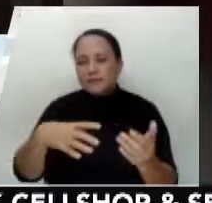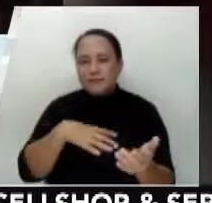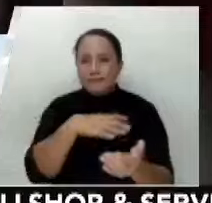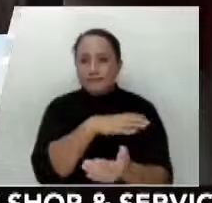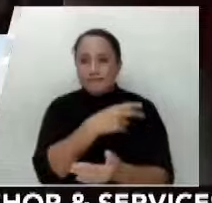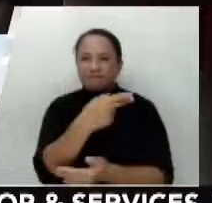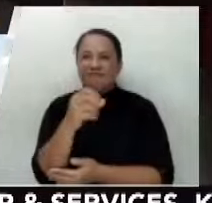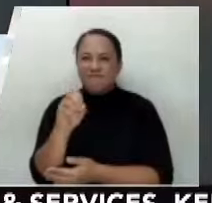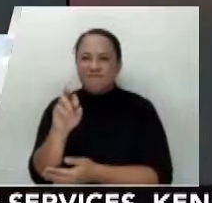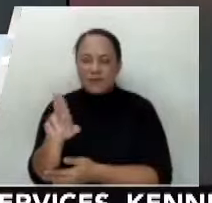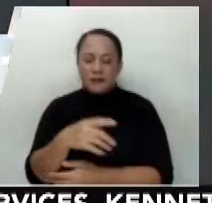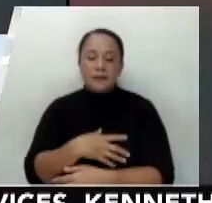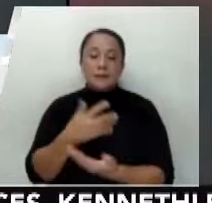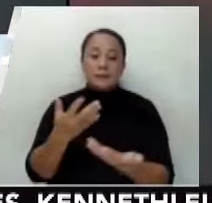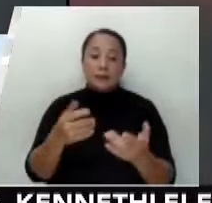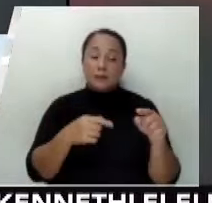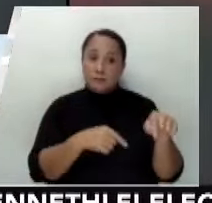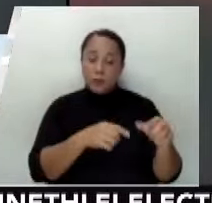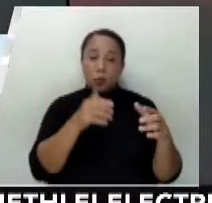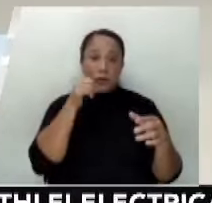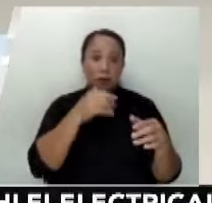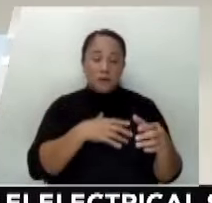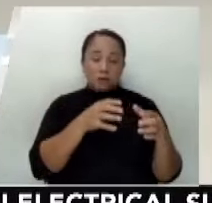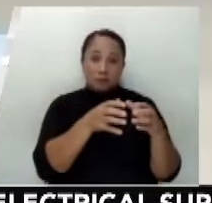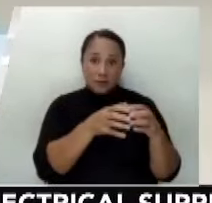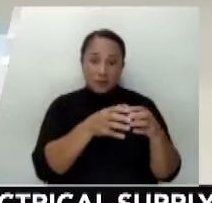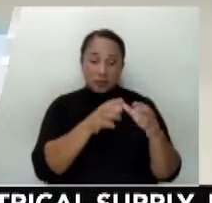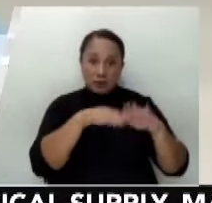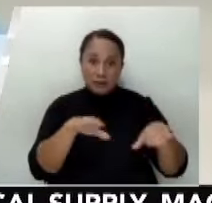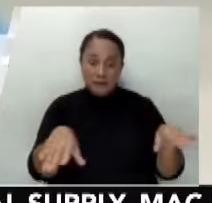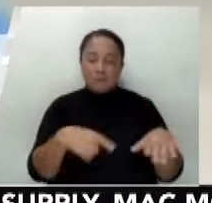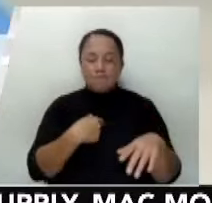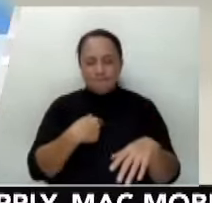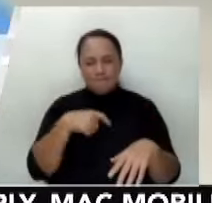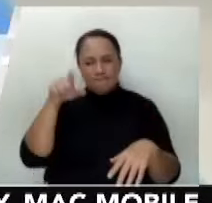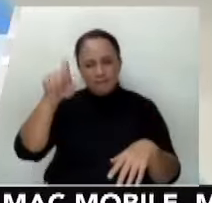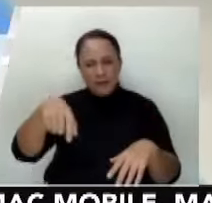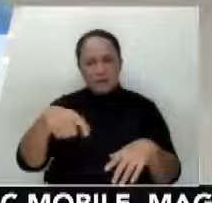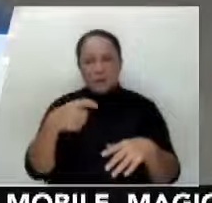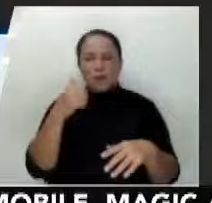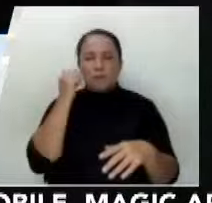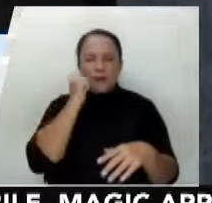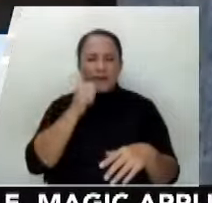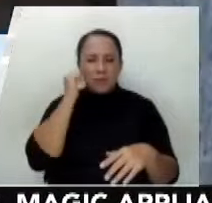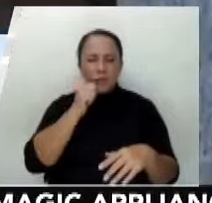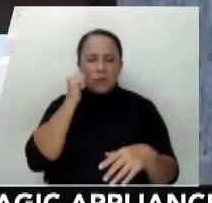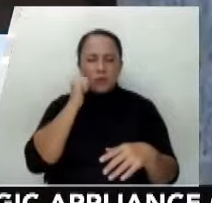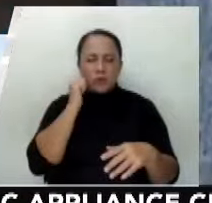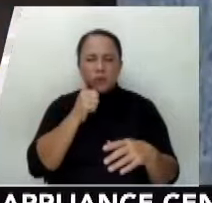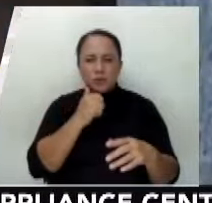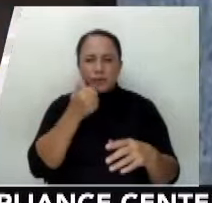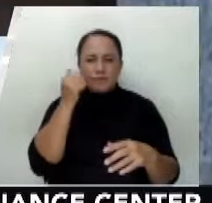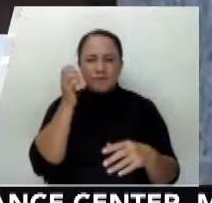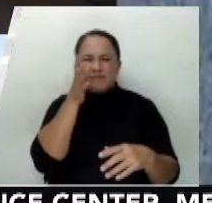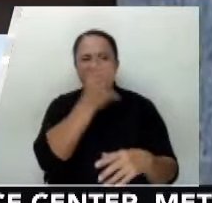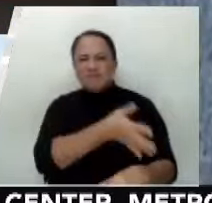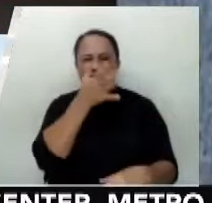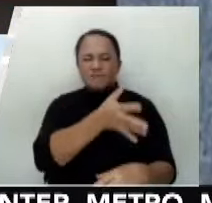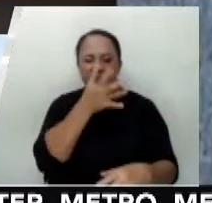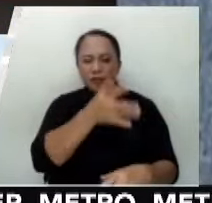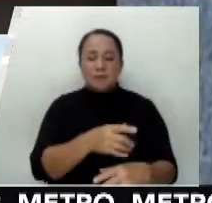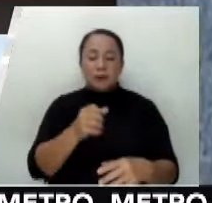Senate committee on women and Children si Kiboy dahil sa makailang ulit na na pang-iisnab ni Kiboy sa pagdinig doon pero binigyan ni Senate President Mig